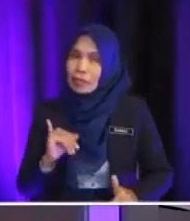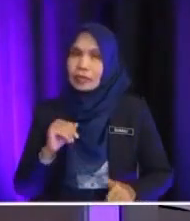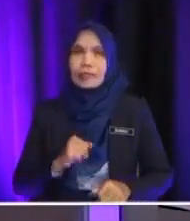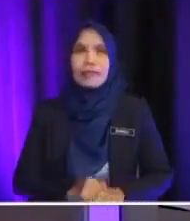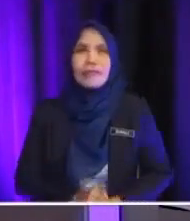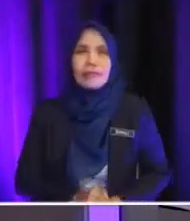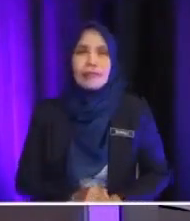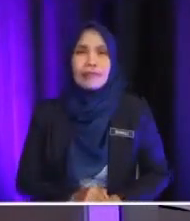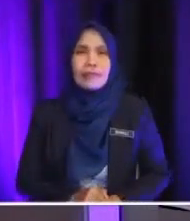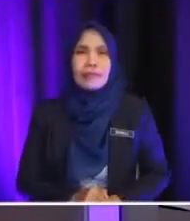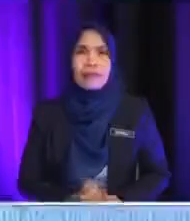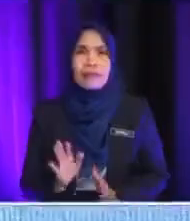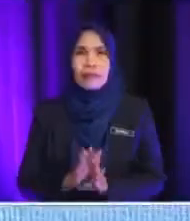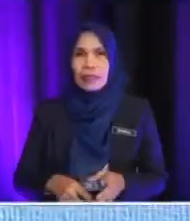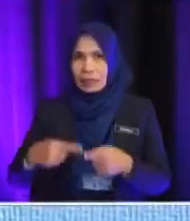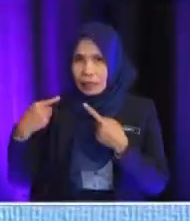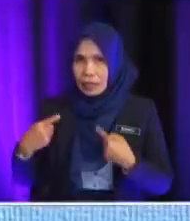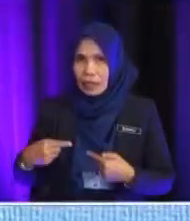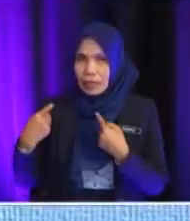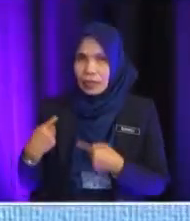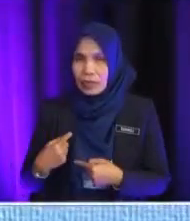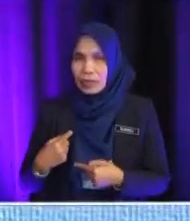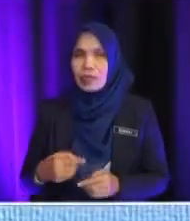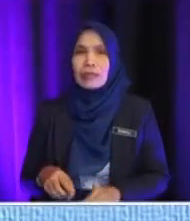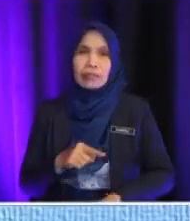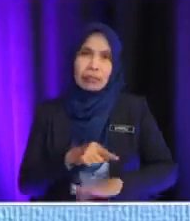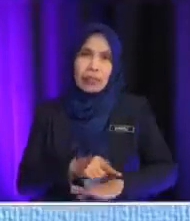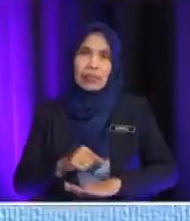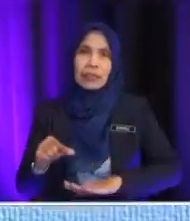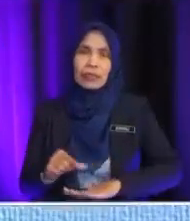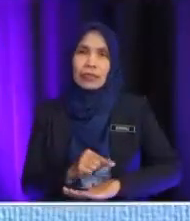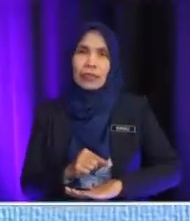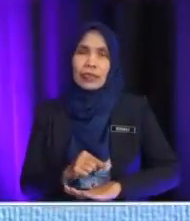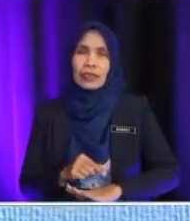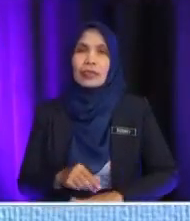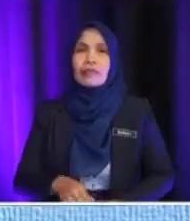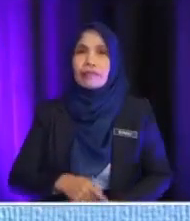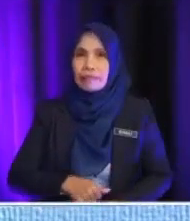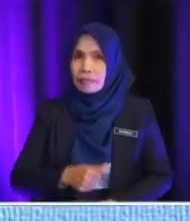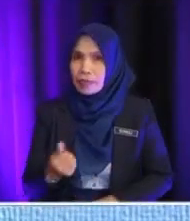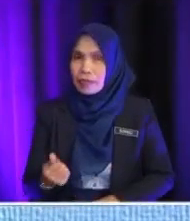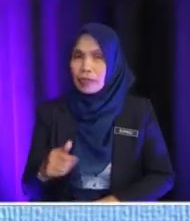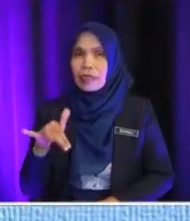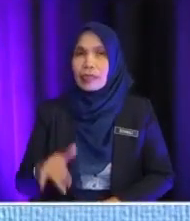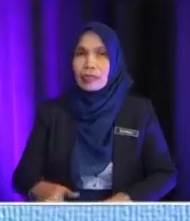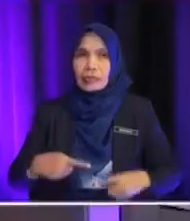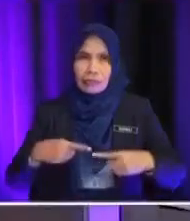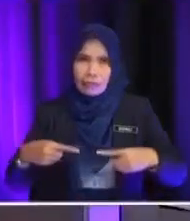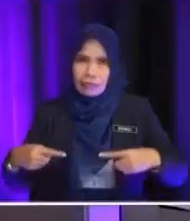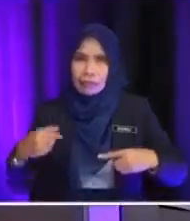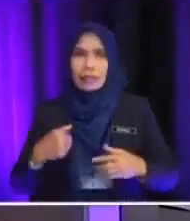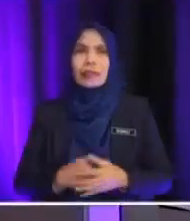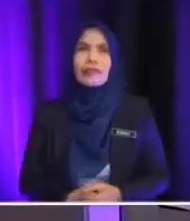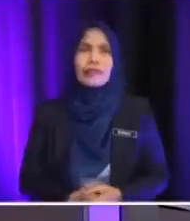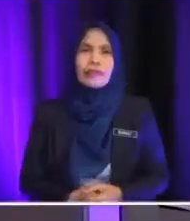adalah berhati-hati semasa menggunakan peralatan yang tajam. Okey. Setiap bengkel, bengkel